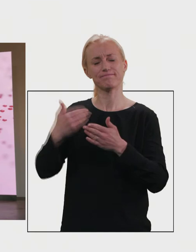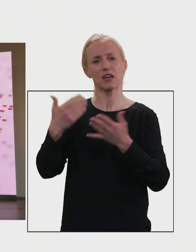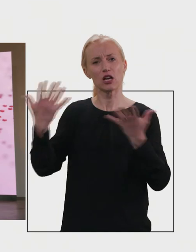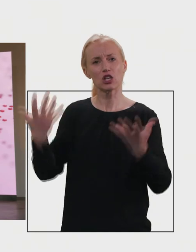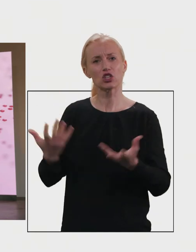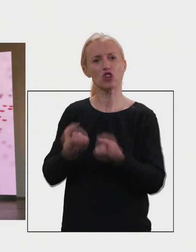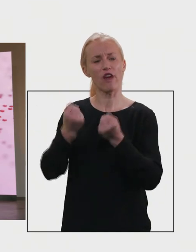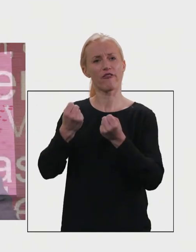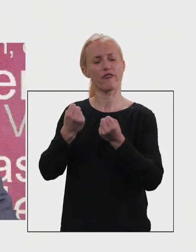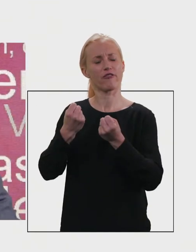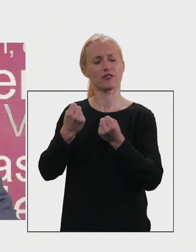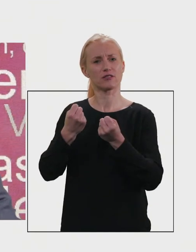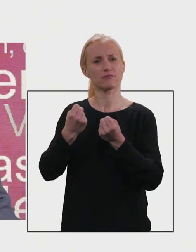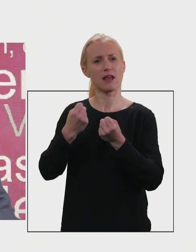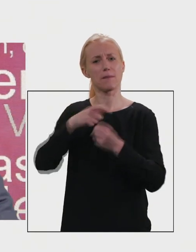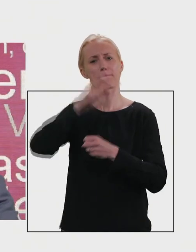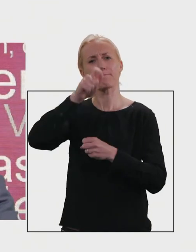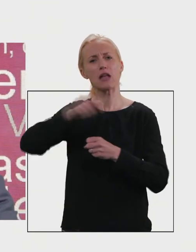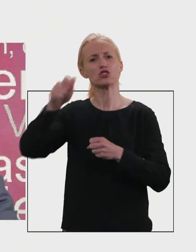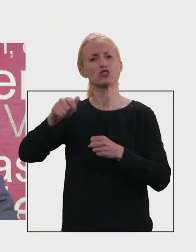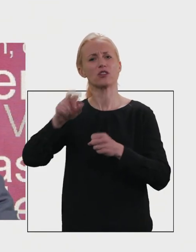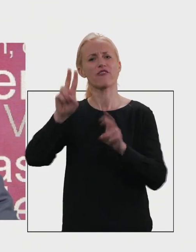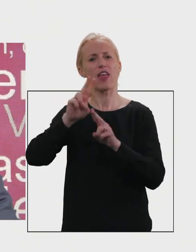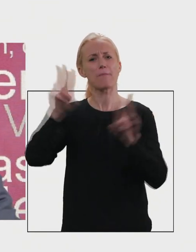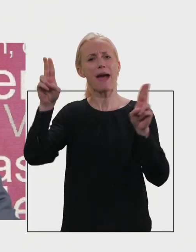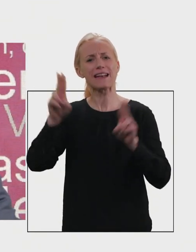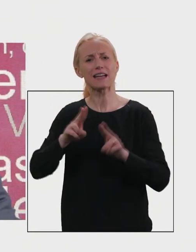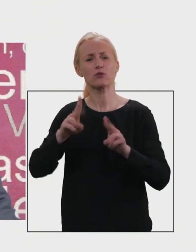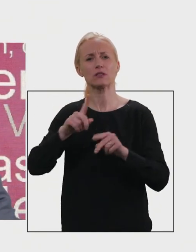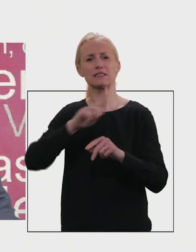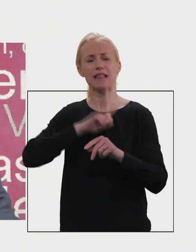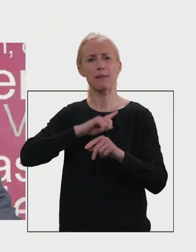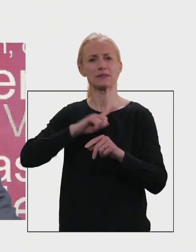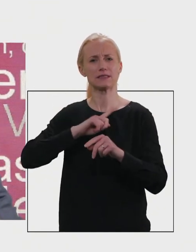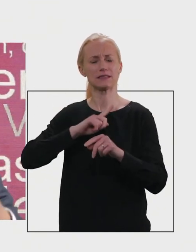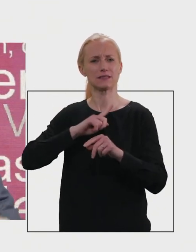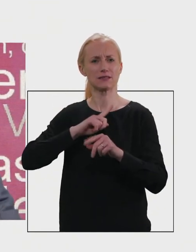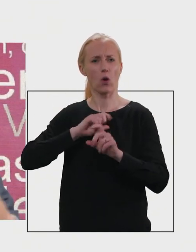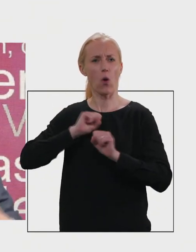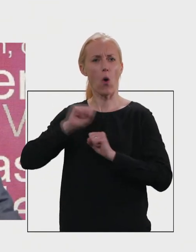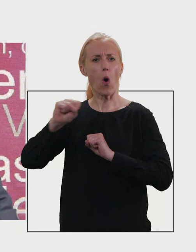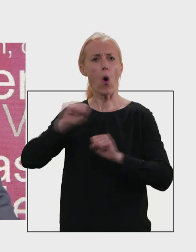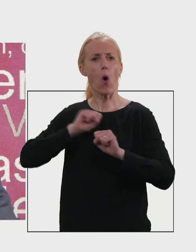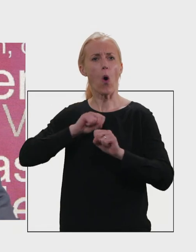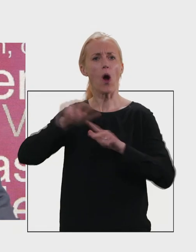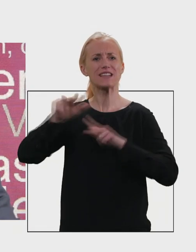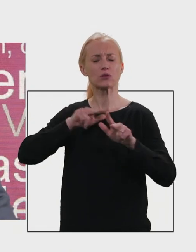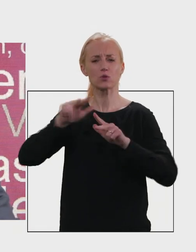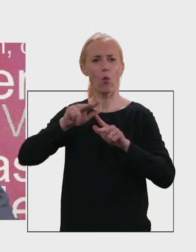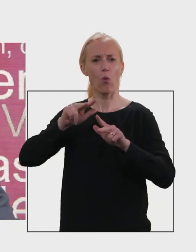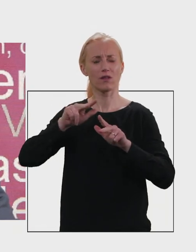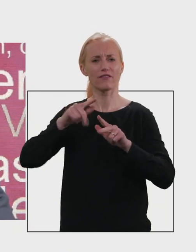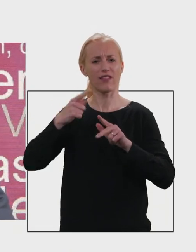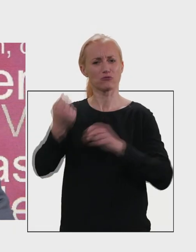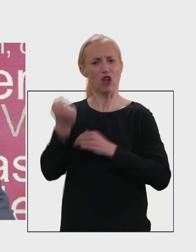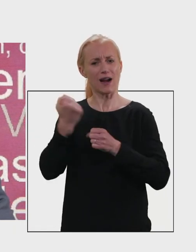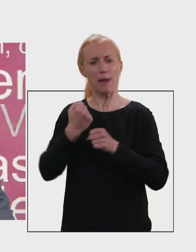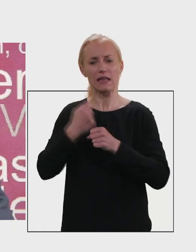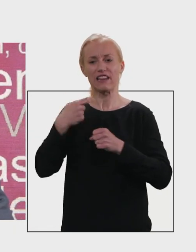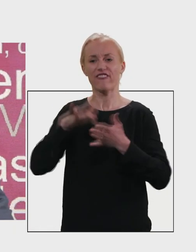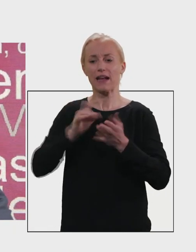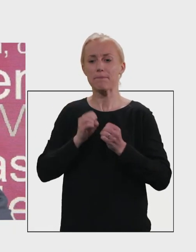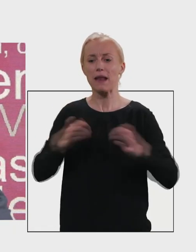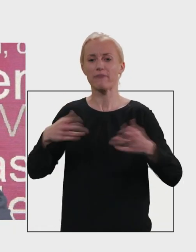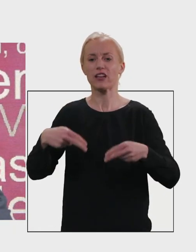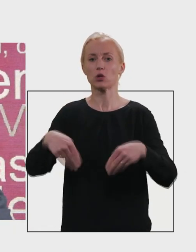sich gerade Menschen mit Beeinträchtigungen und Selbstvertretungsorganisationen da sehr stark gemacht haben, dass wir da nicht zurückfallen jetzt im Rahmen der Pandemie und vor allem, dass